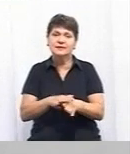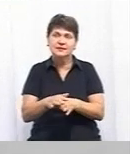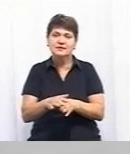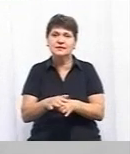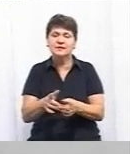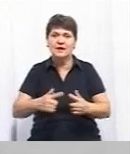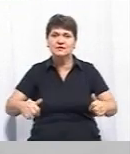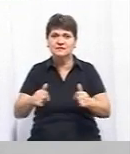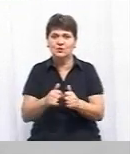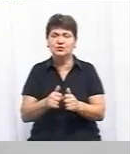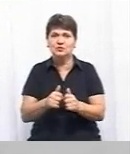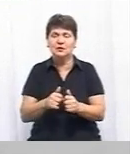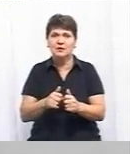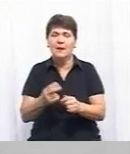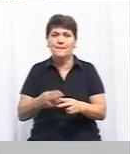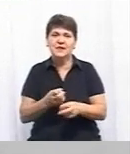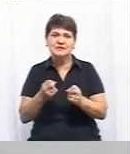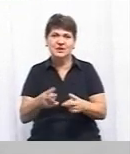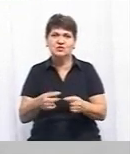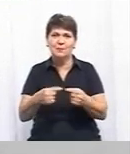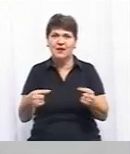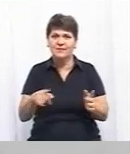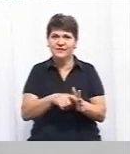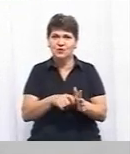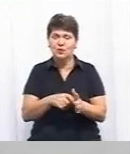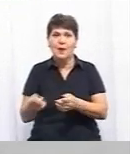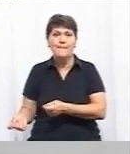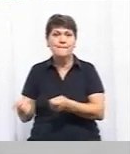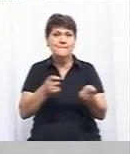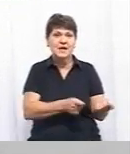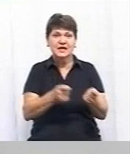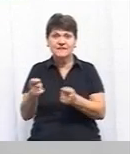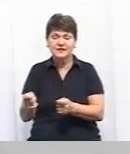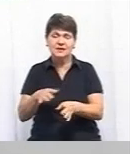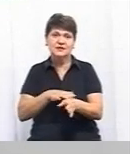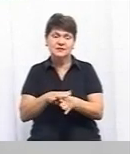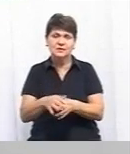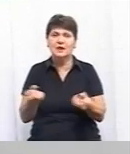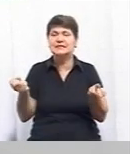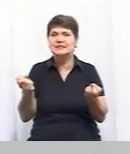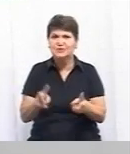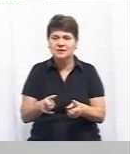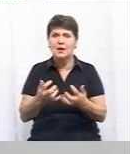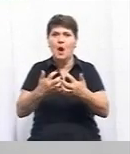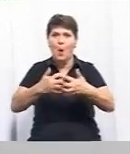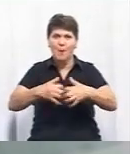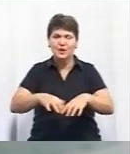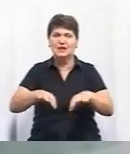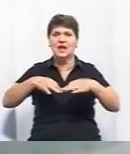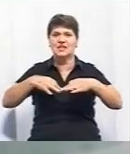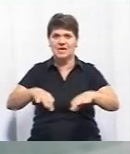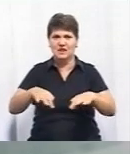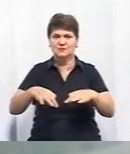у сфері поводження з небезпечними відходами. Ну і перевезення побутових відходів здійснюється спеціально обладнаними